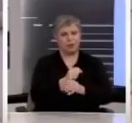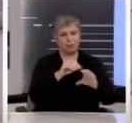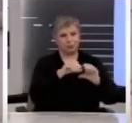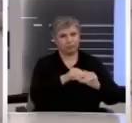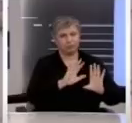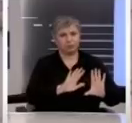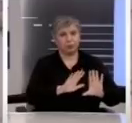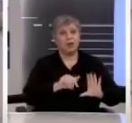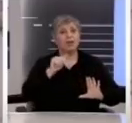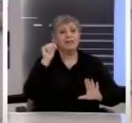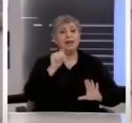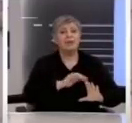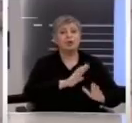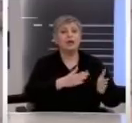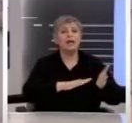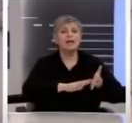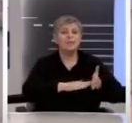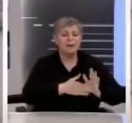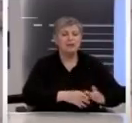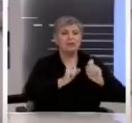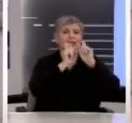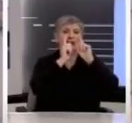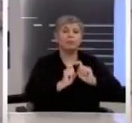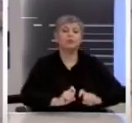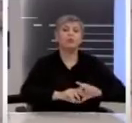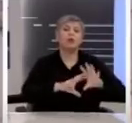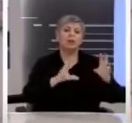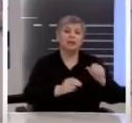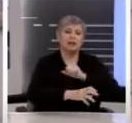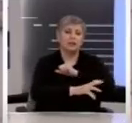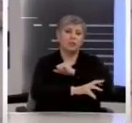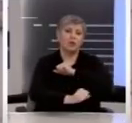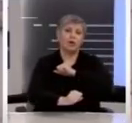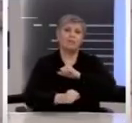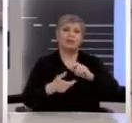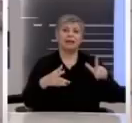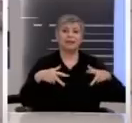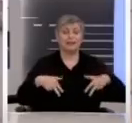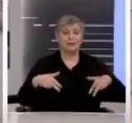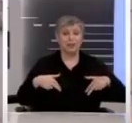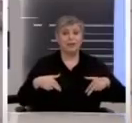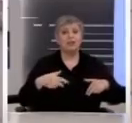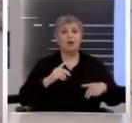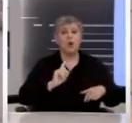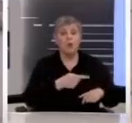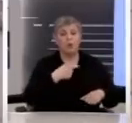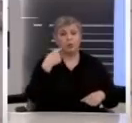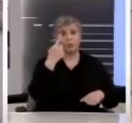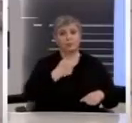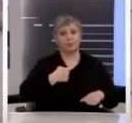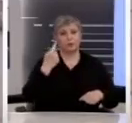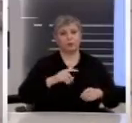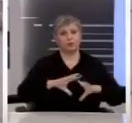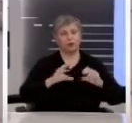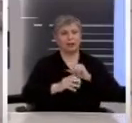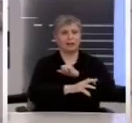πρακτικών αποτελεί υπηρεσιακή υποχρέωση του Γενικού Γραμματέα της Κυβέρνησης και όλου του προσωπικού της Γενικής Γραμματείας.